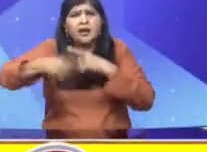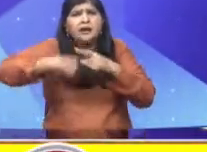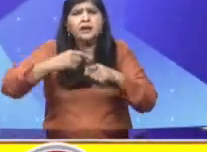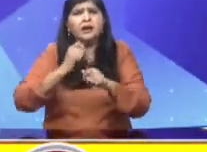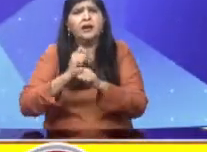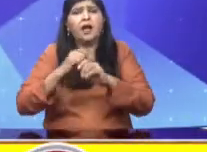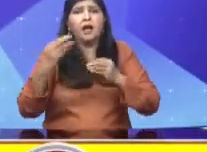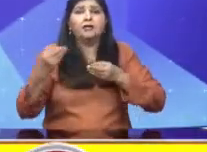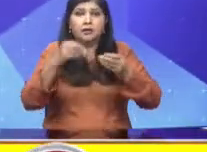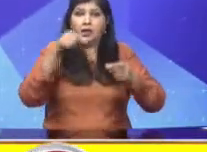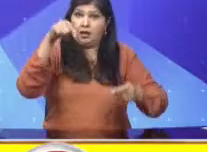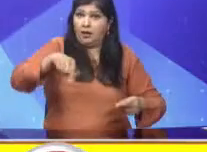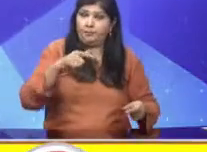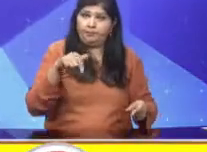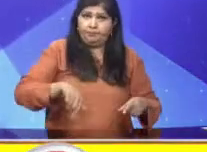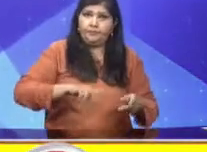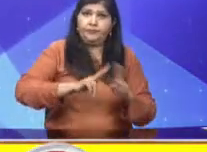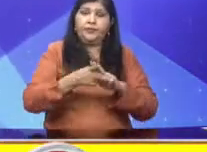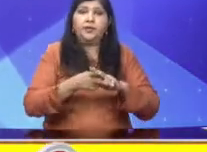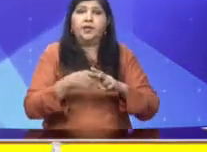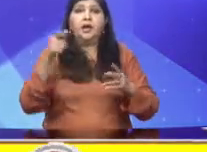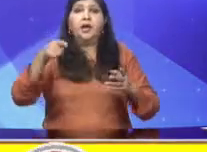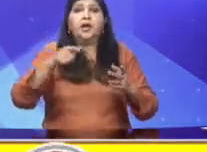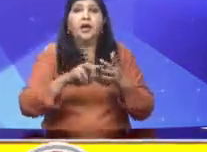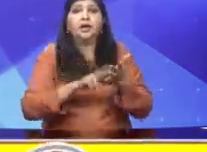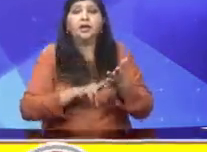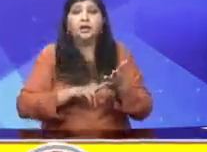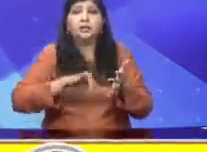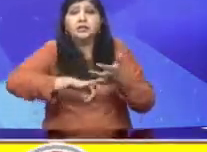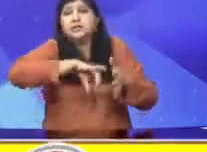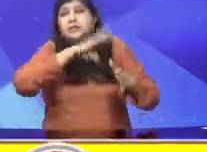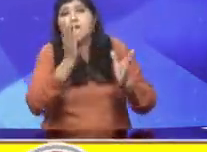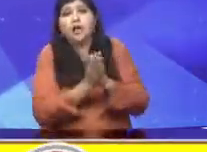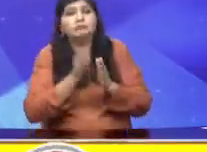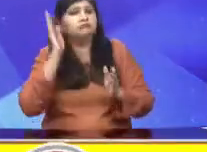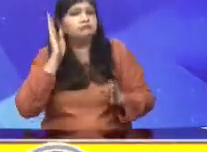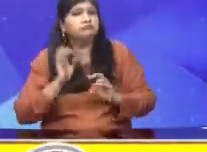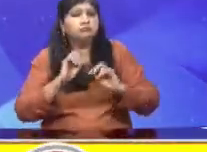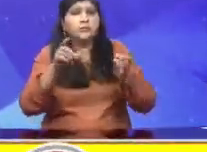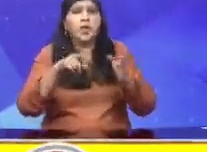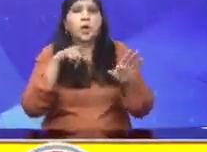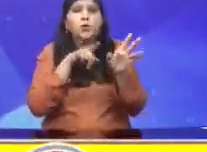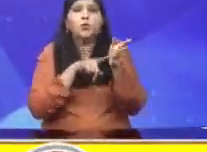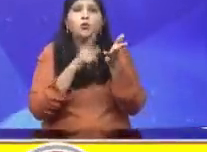थे लेकिन अब वे एक इंटरनेट सेंसेशन बन गए हैं अपने